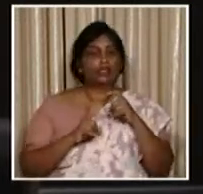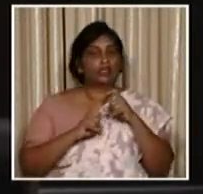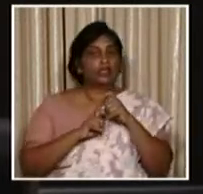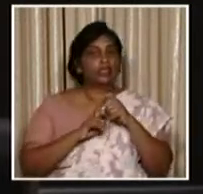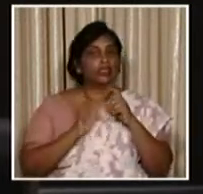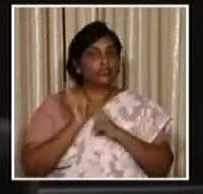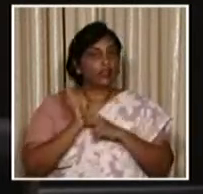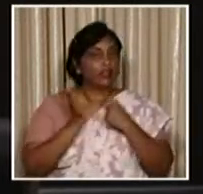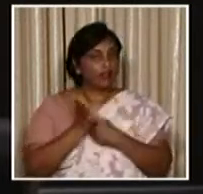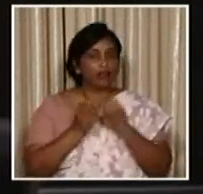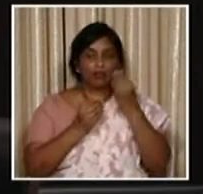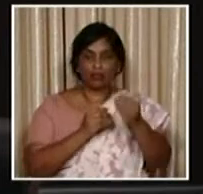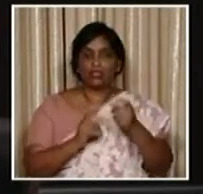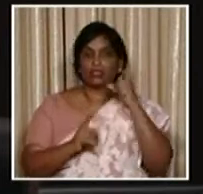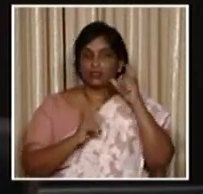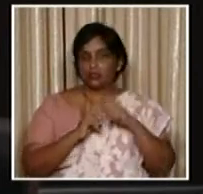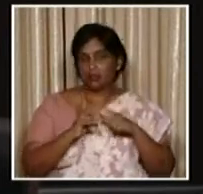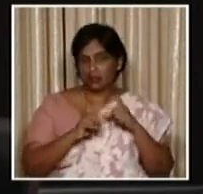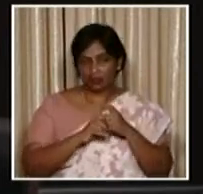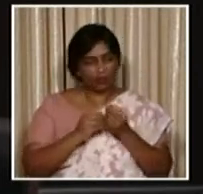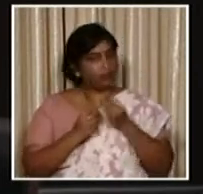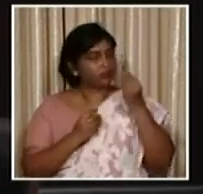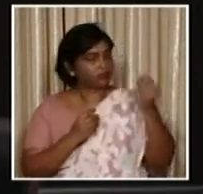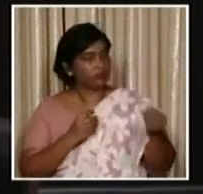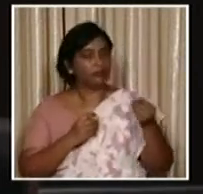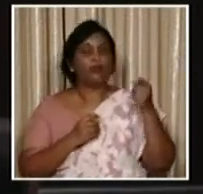बार दुना अपराध परीक्षण